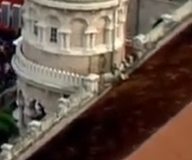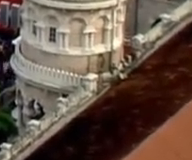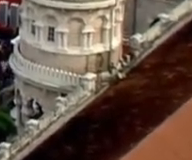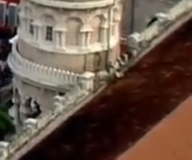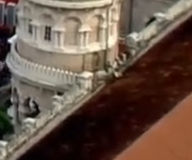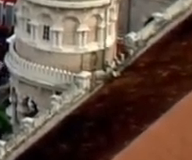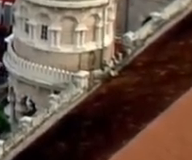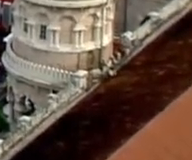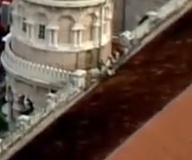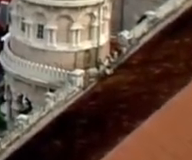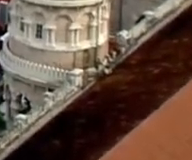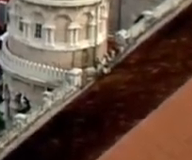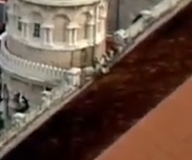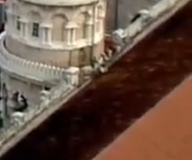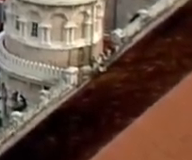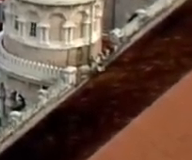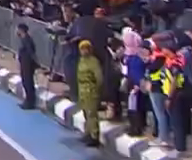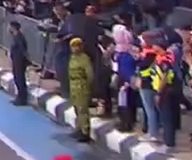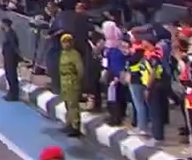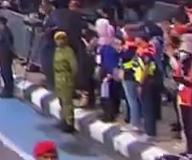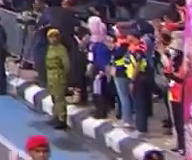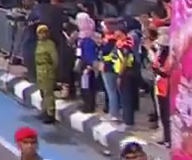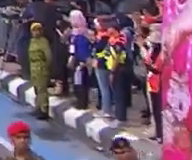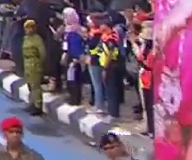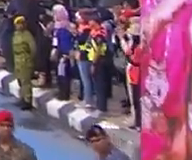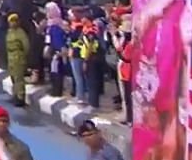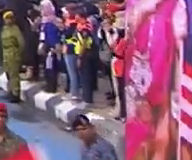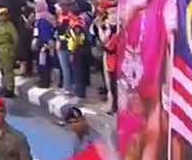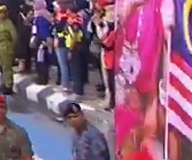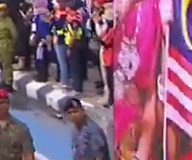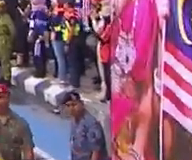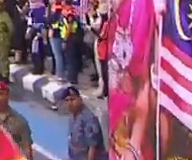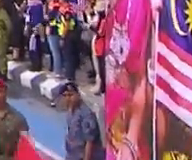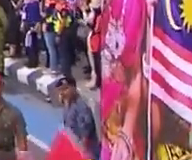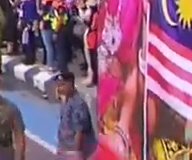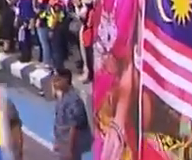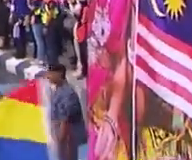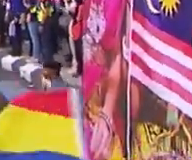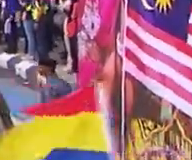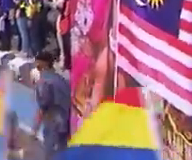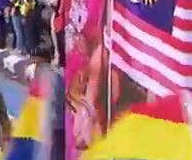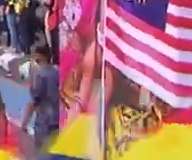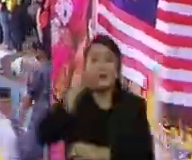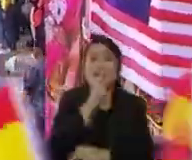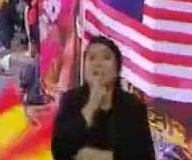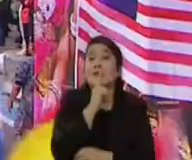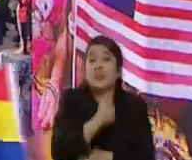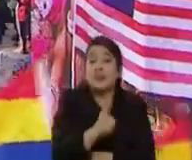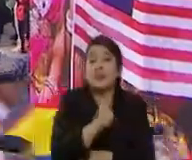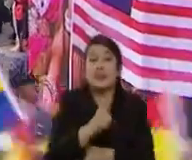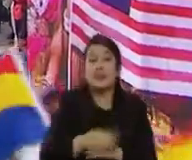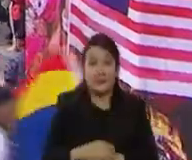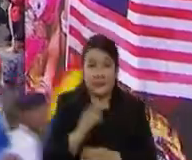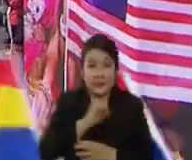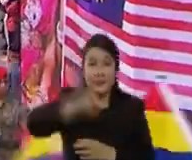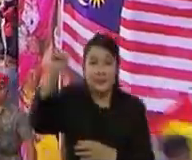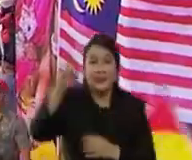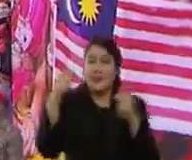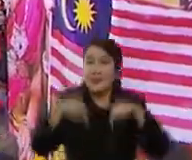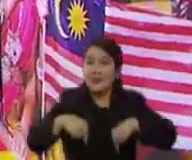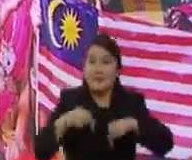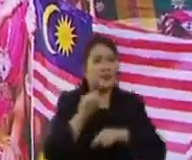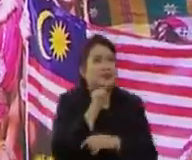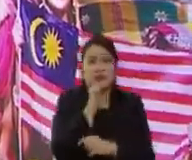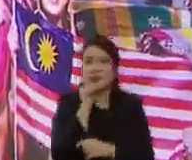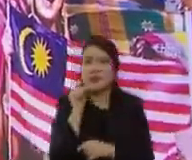sekolah sekitar negeri Selangor. Kemerdekaan ini adalah kemerdekaan yang sebenarnya. Kemerdekaan ini